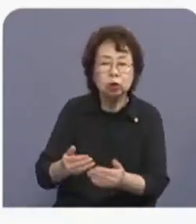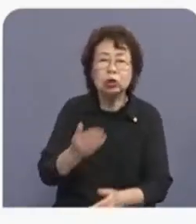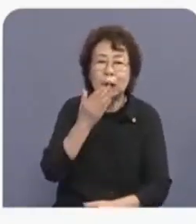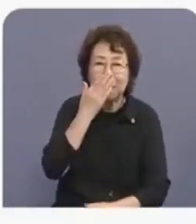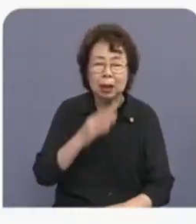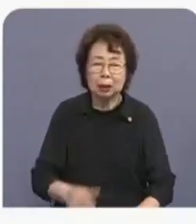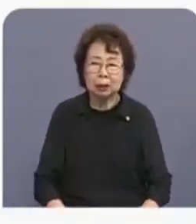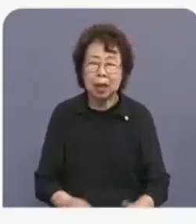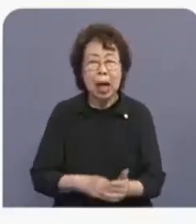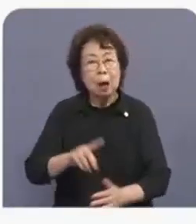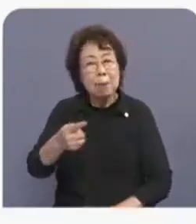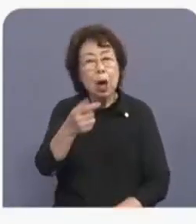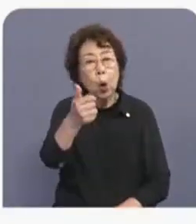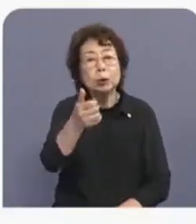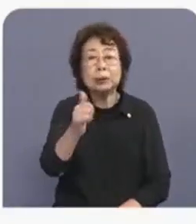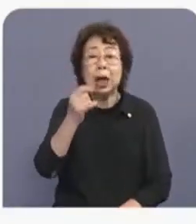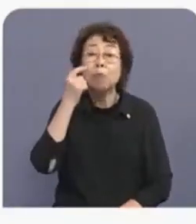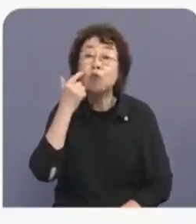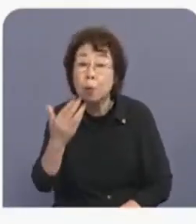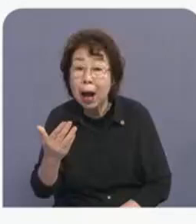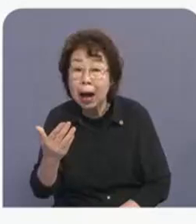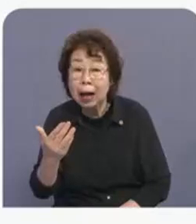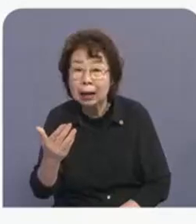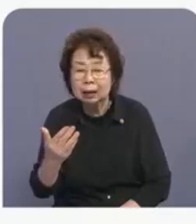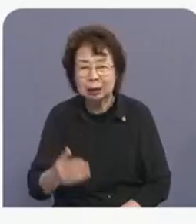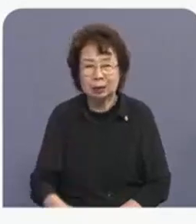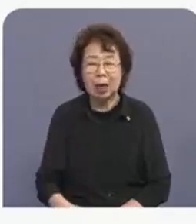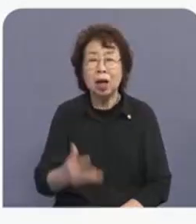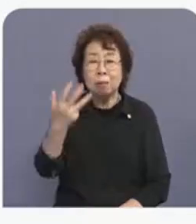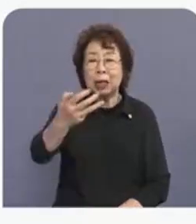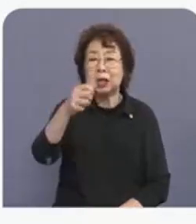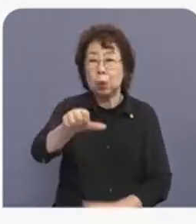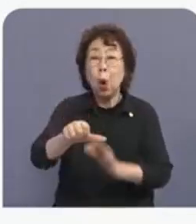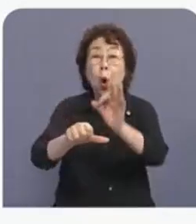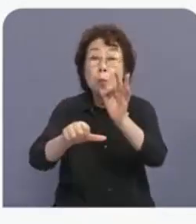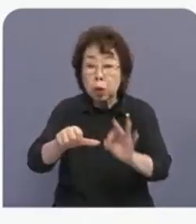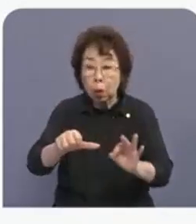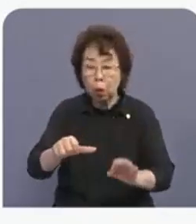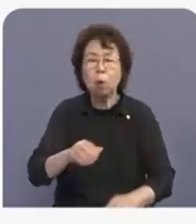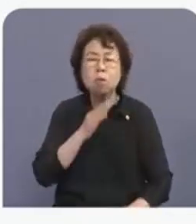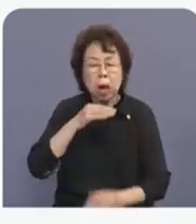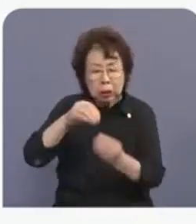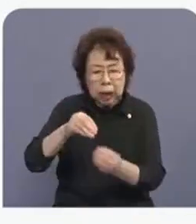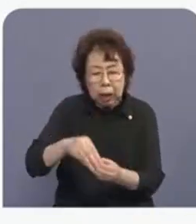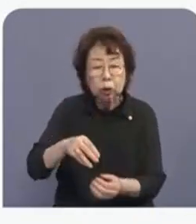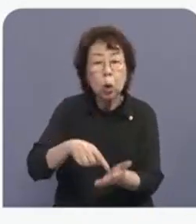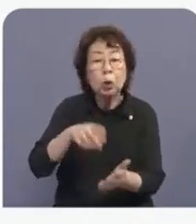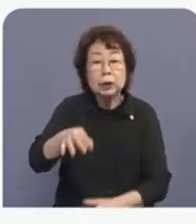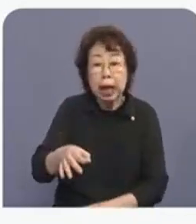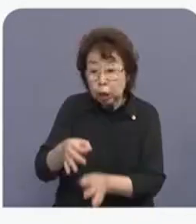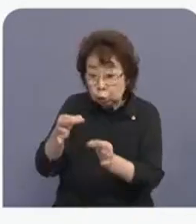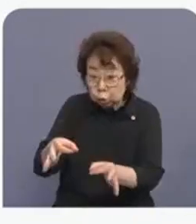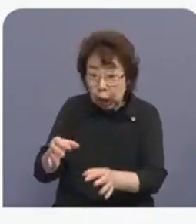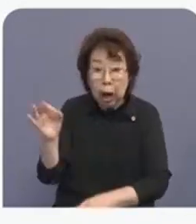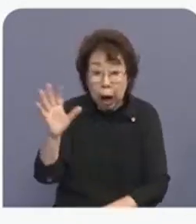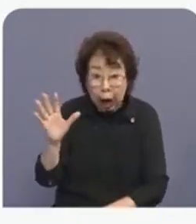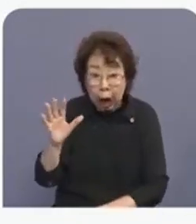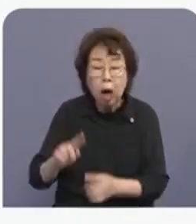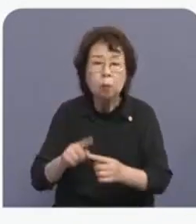상공인 150여 명을 대상으로 한 조사에서 85.2%가 상속세 지방투자 공제제도